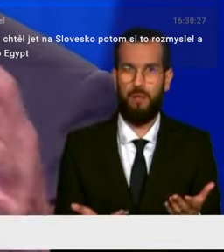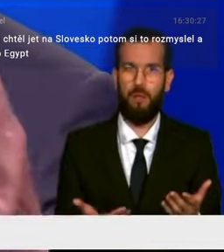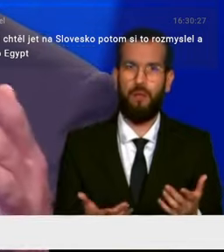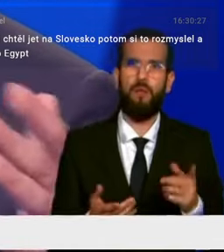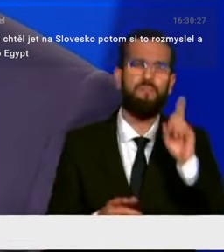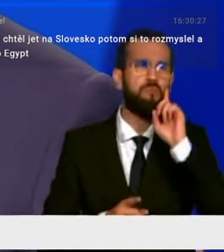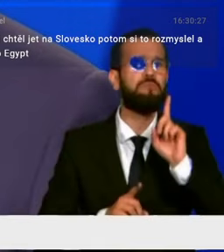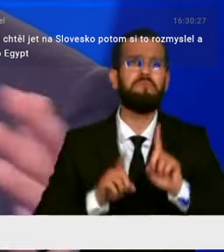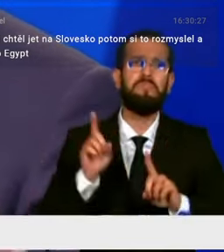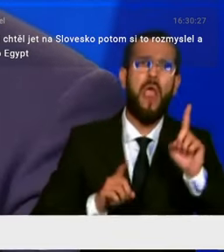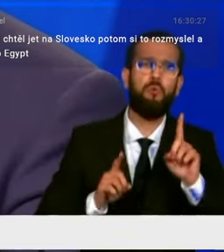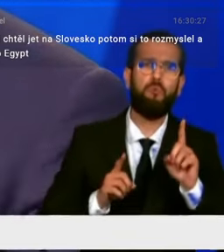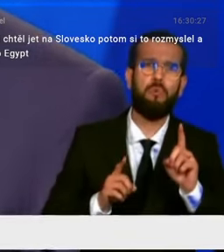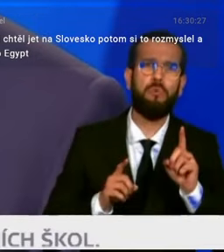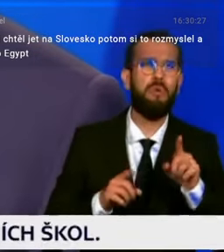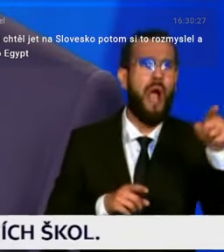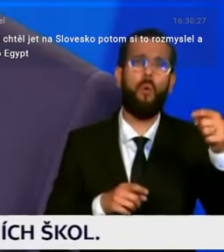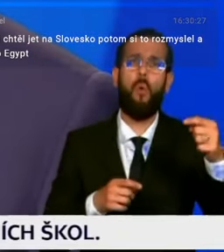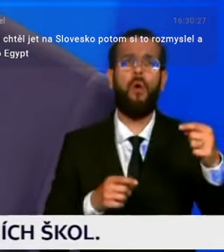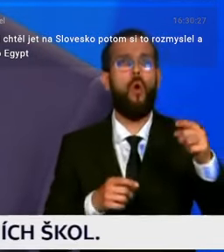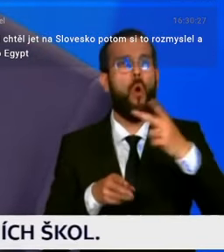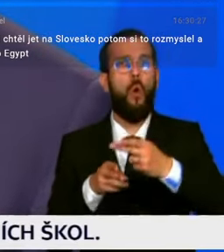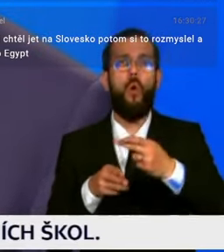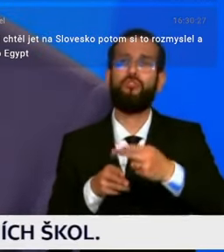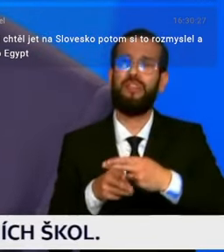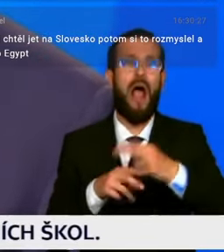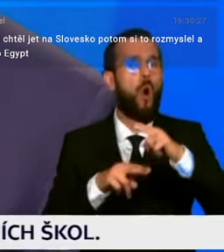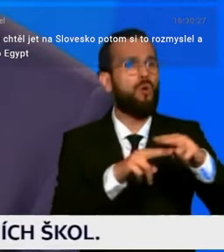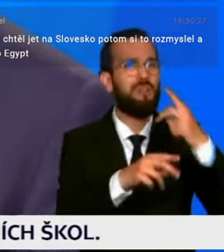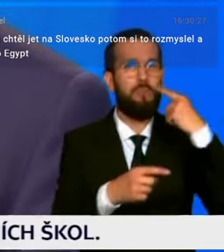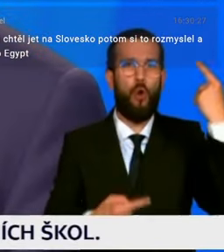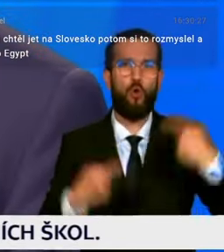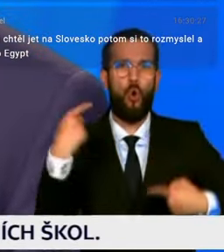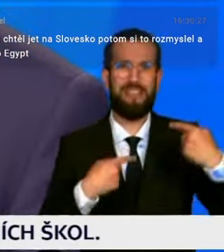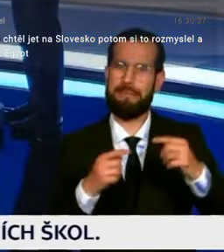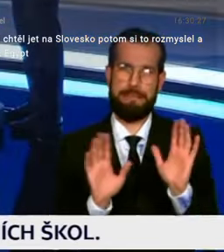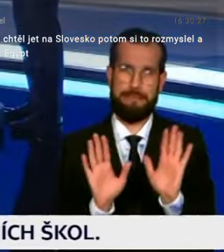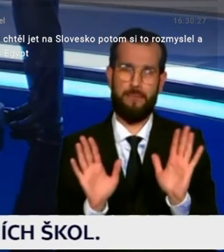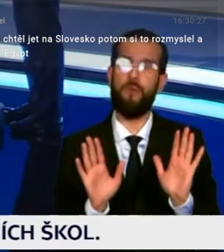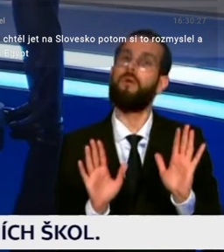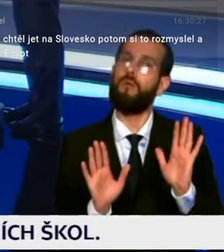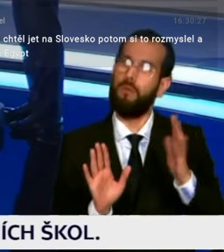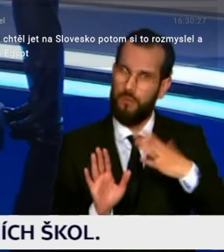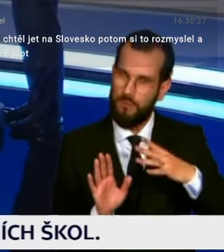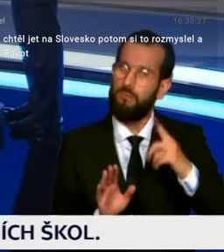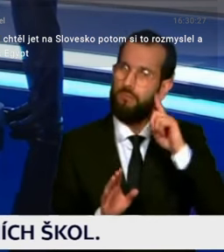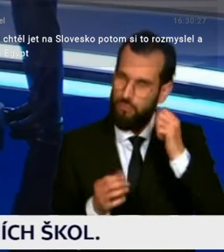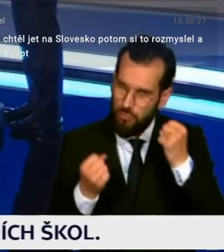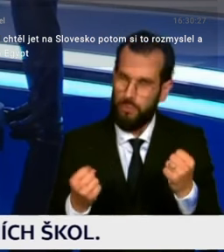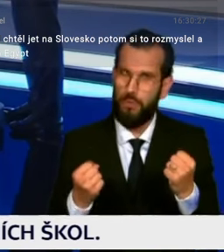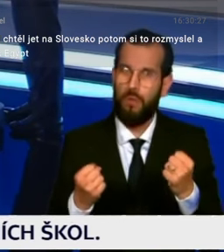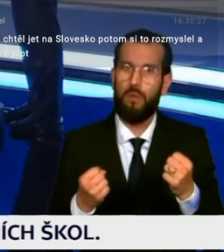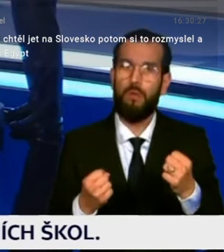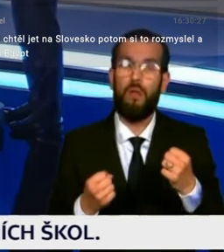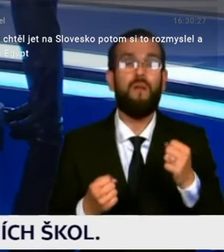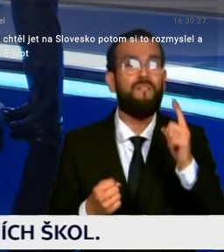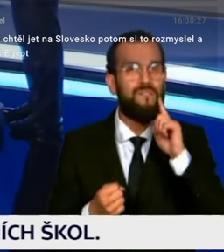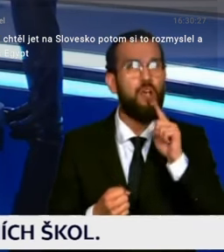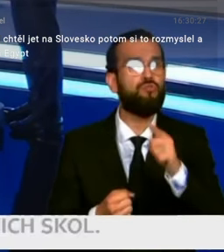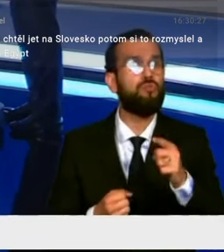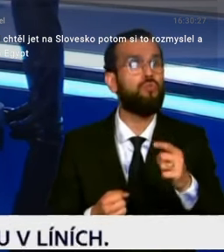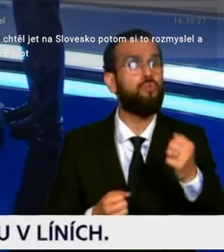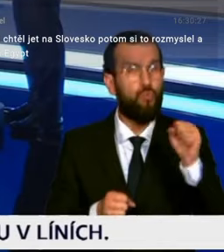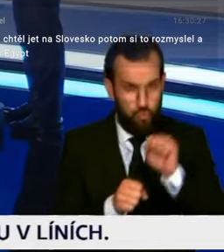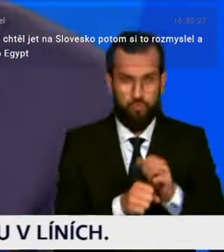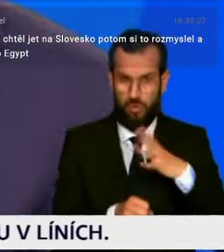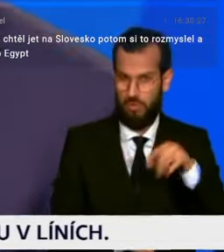nám budú potom nakoniec väčšinou prikazovať čo my máme robiť aj tam sa prelínaním čo ja si osobne myslím žiada národný volič od